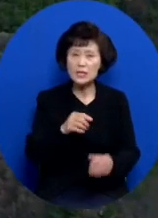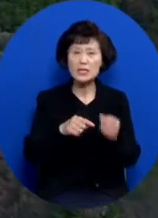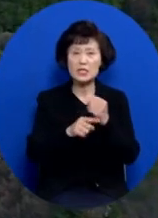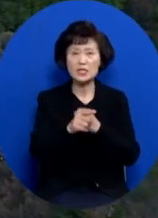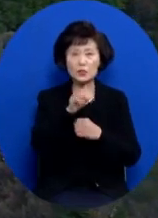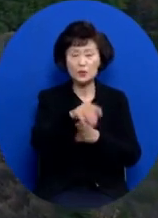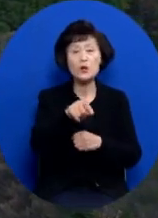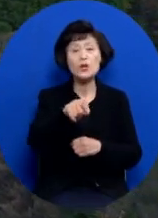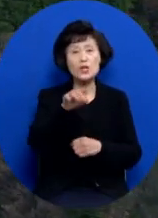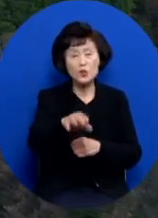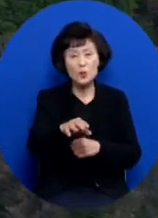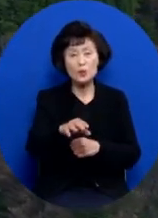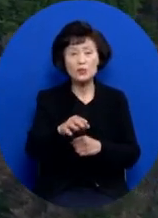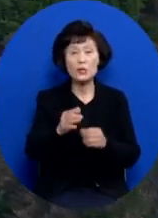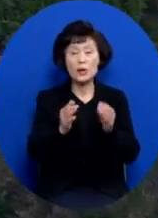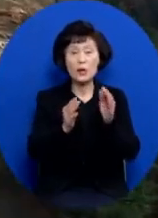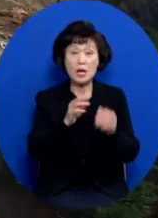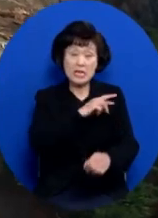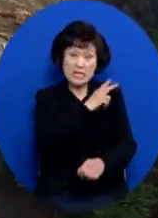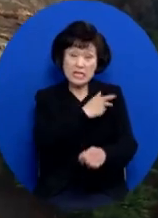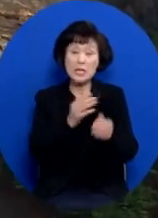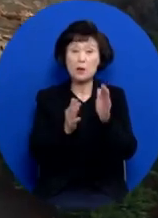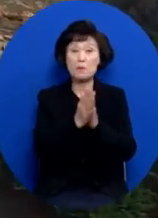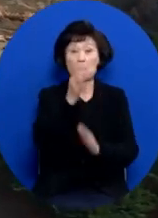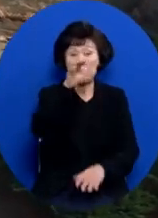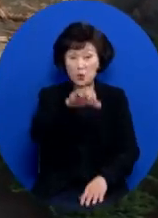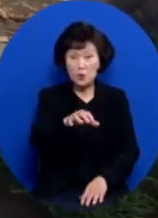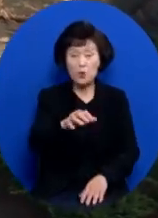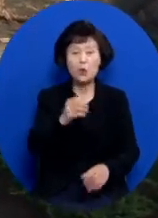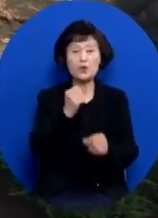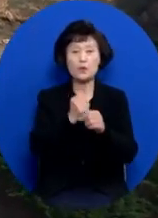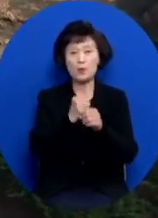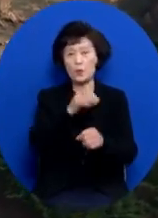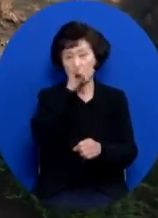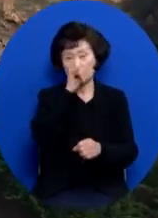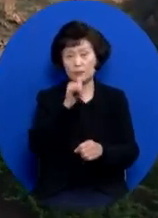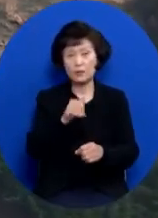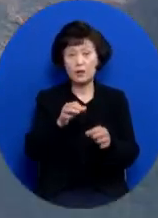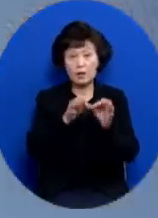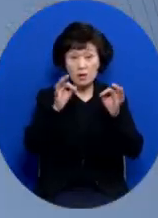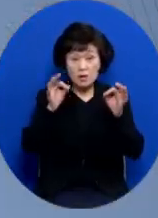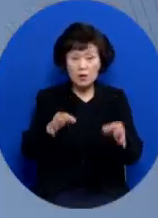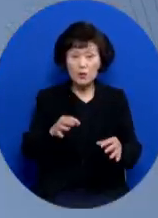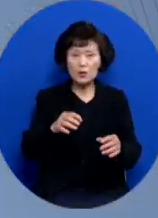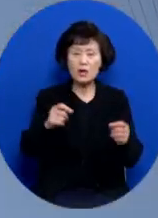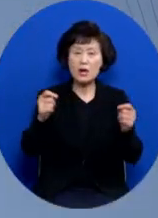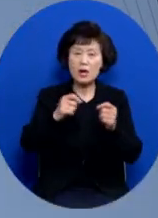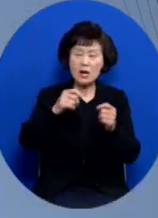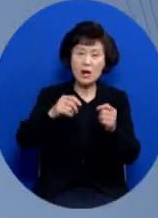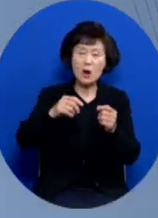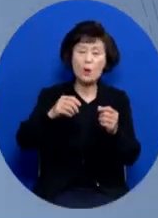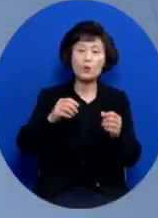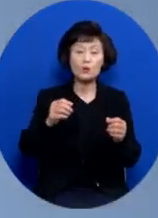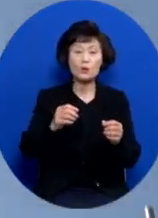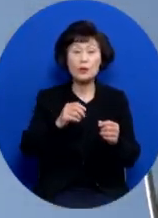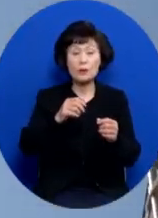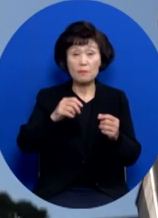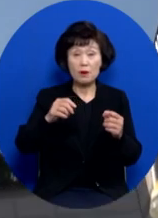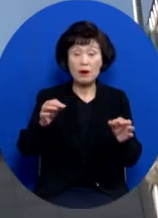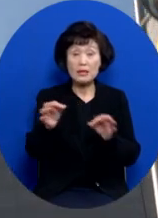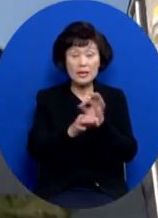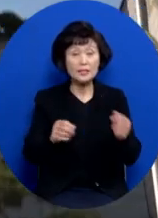충청남도 금산군을 본거지로 삼았기 때문입니다 그동안 jms는 인근 상가를 비롯해 숙박업소와